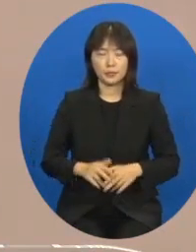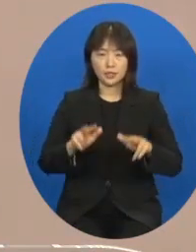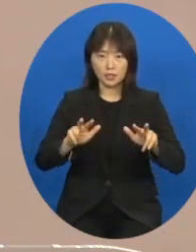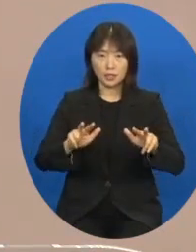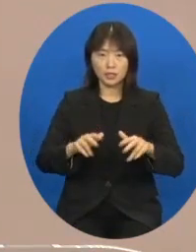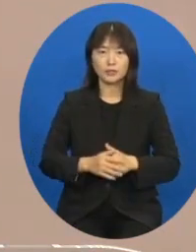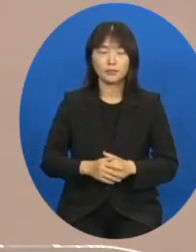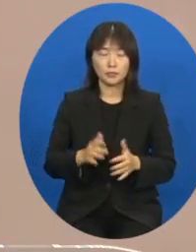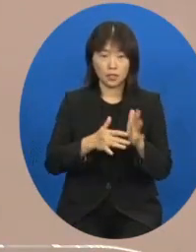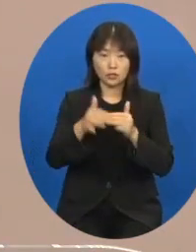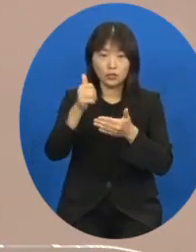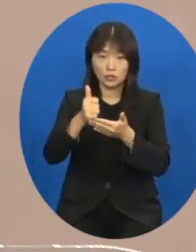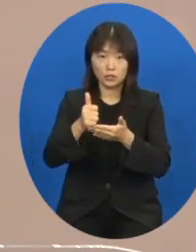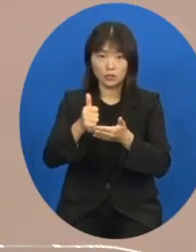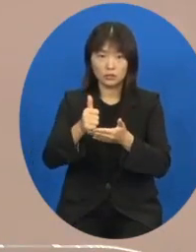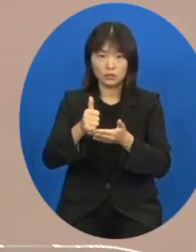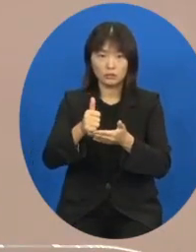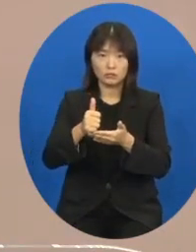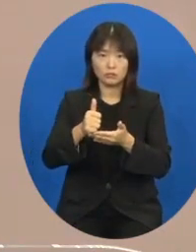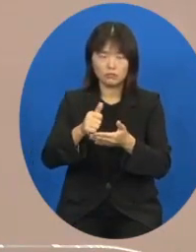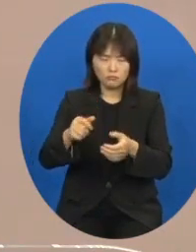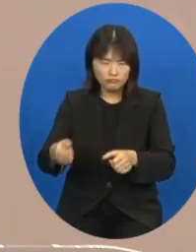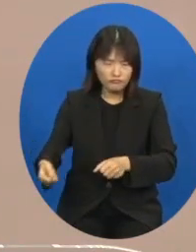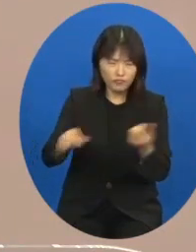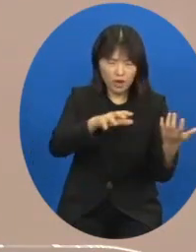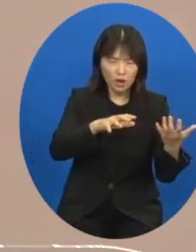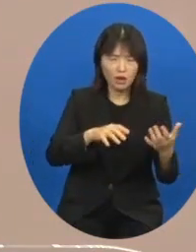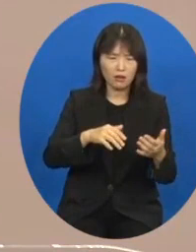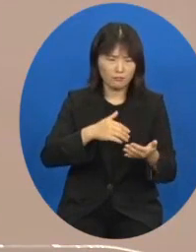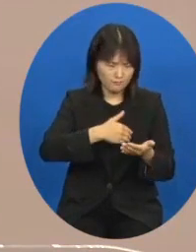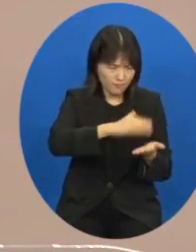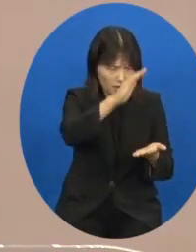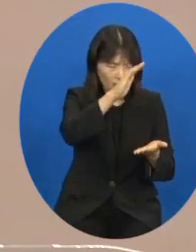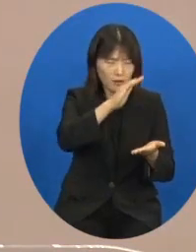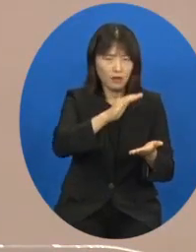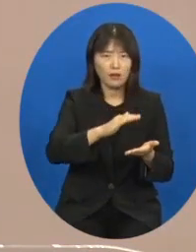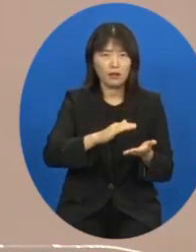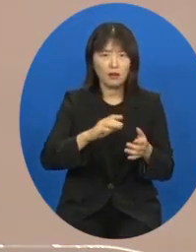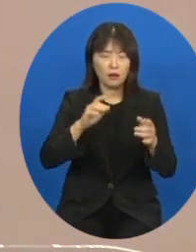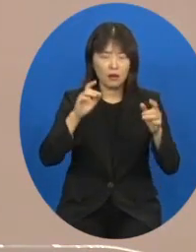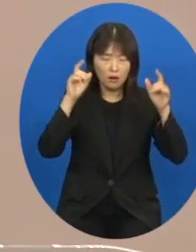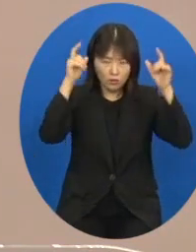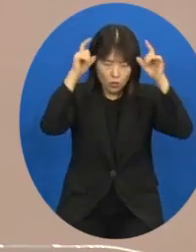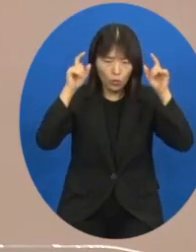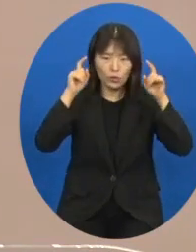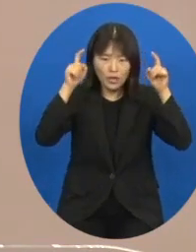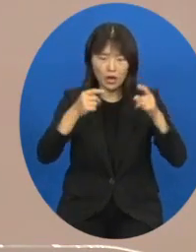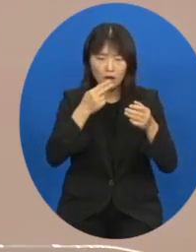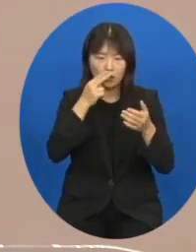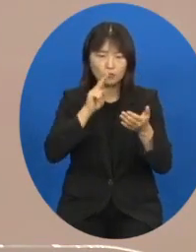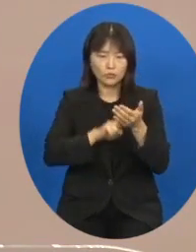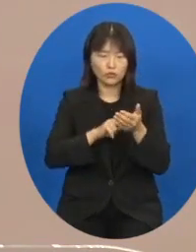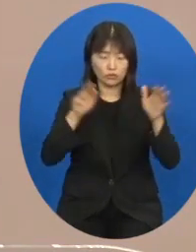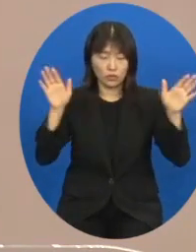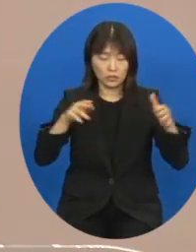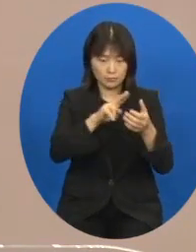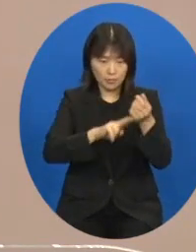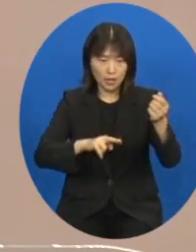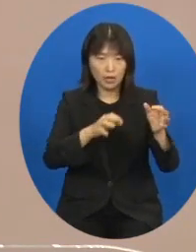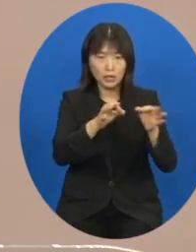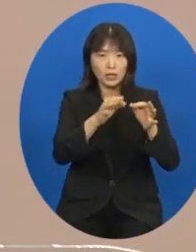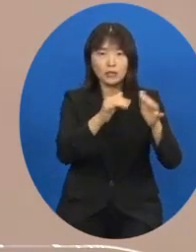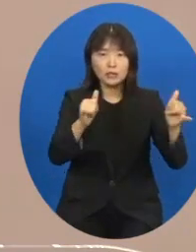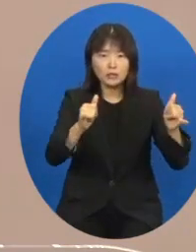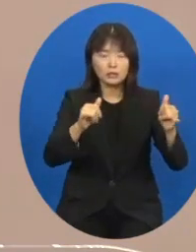지금 예수님이 뒤집어 엎으시고 내어 쫓으셨던 이 소와 양, 비둘기를 파는 상인들은